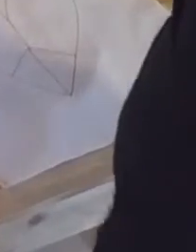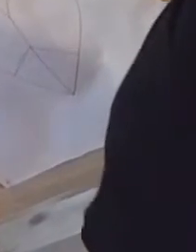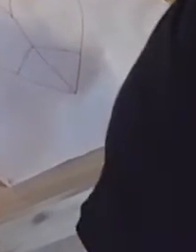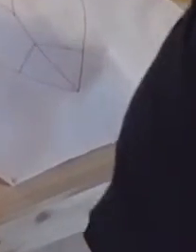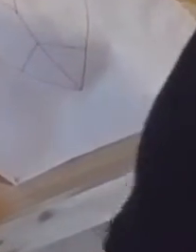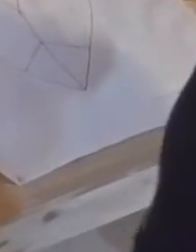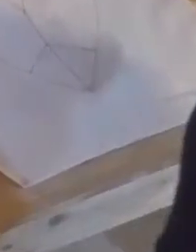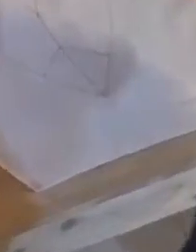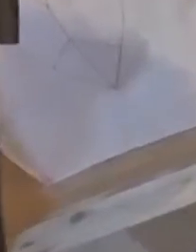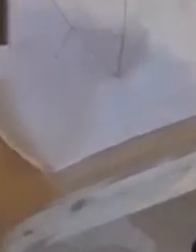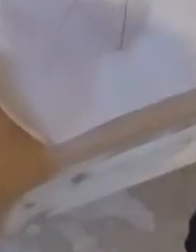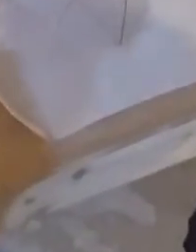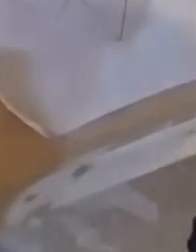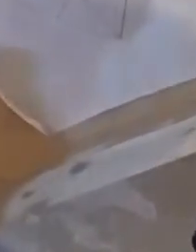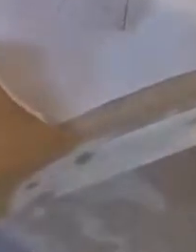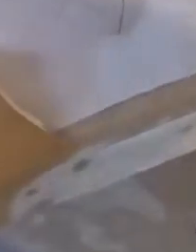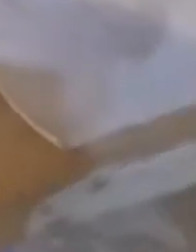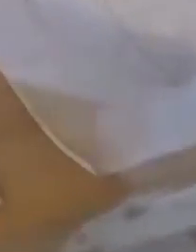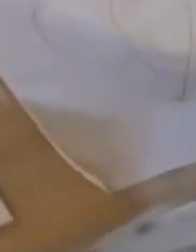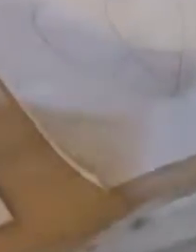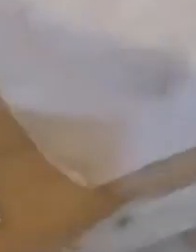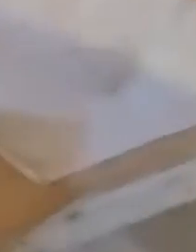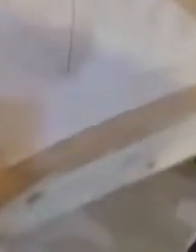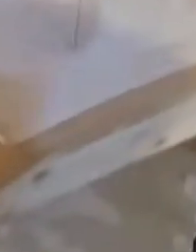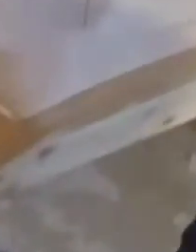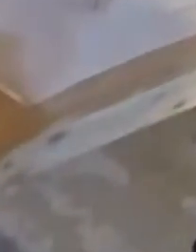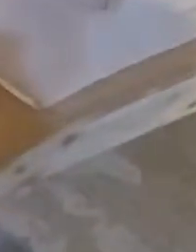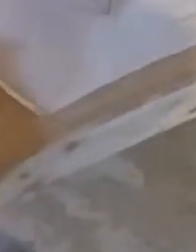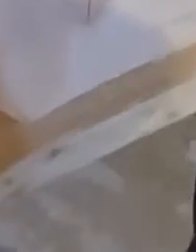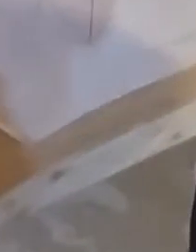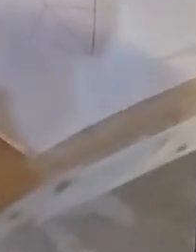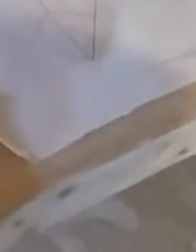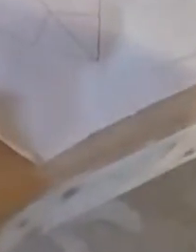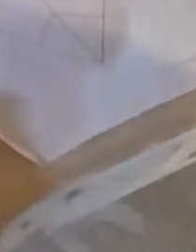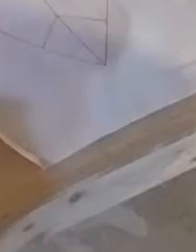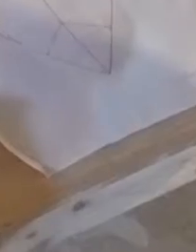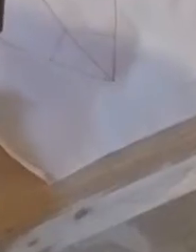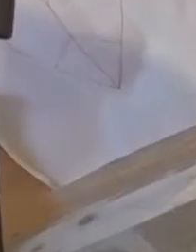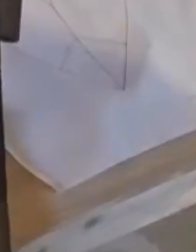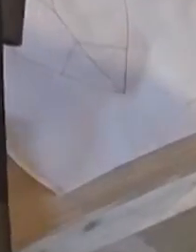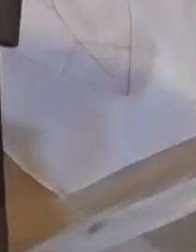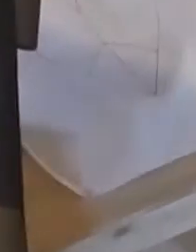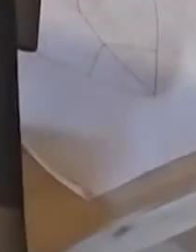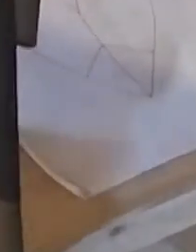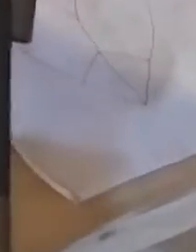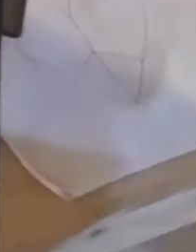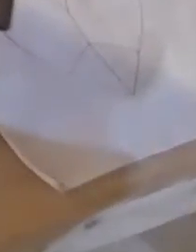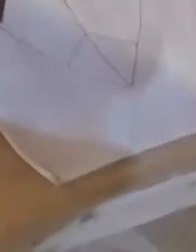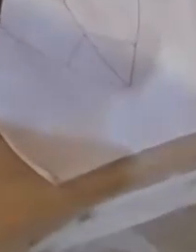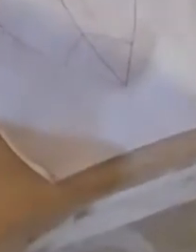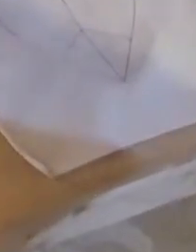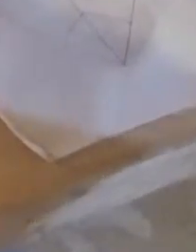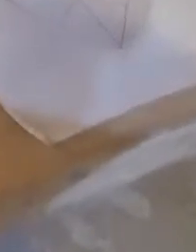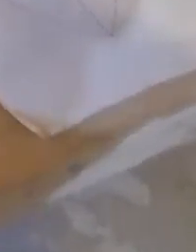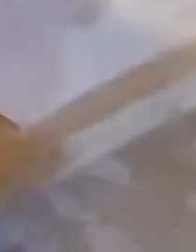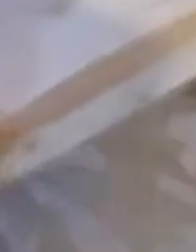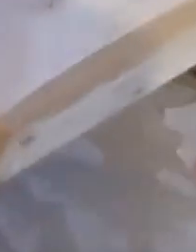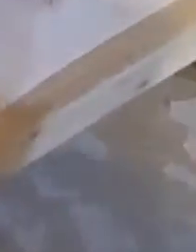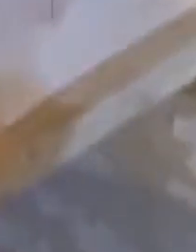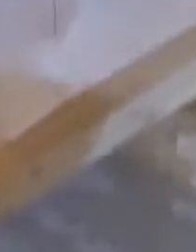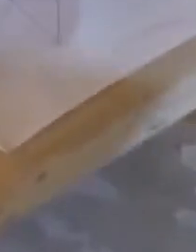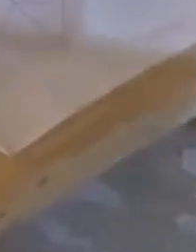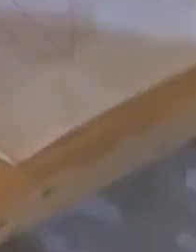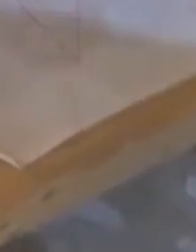촉감도 좋아. 완전 예뻐요. 뒤로 돌아봐. 뒤로 돌아봐. 시체도 달라. 시체도 다르죠. 대박. 진짜